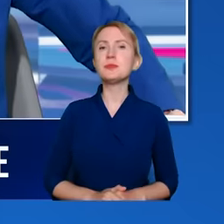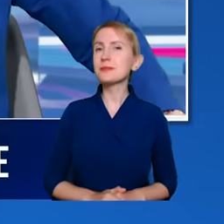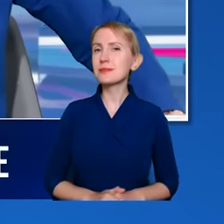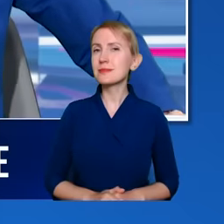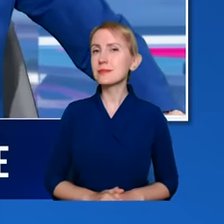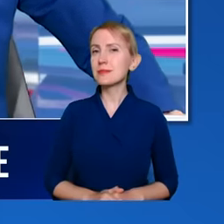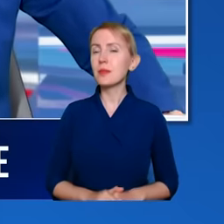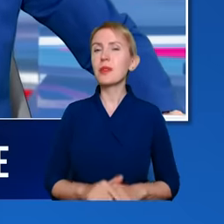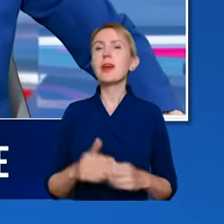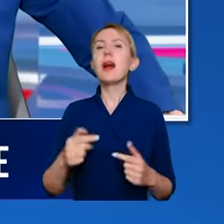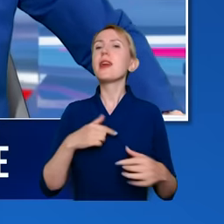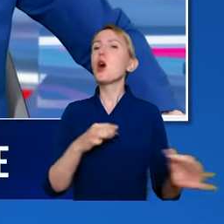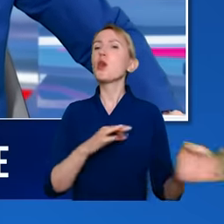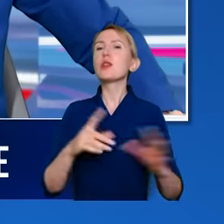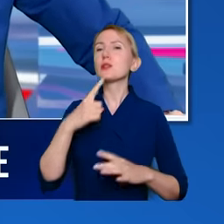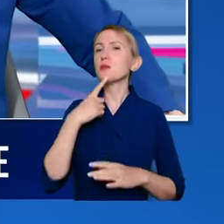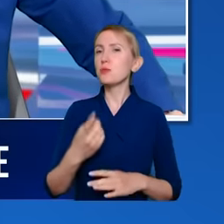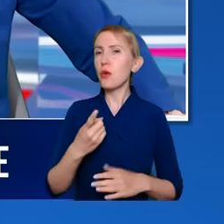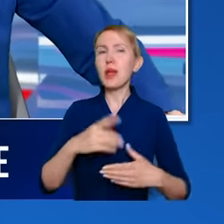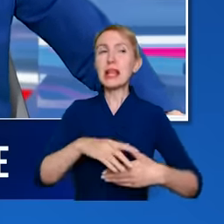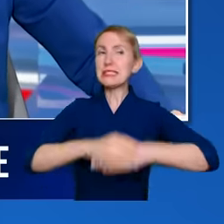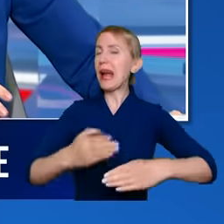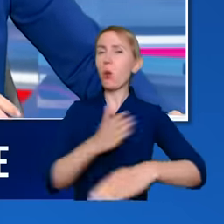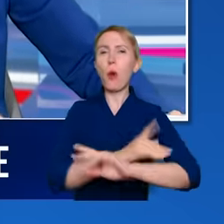Ale dobrze, ja od razu powiem, że się na zakłady nie zgadzam,